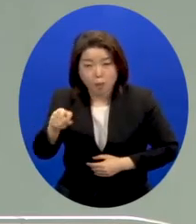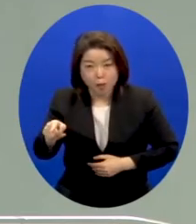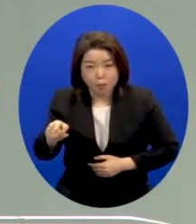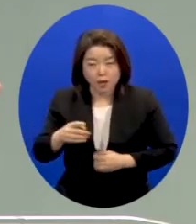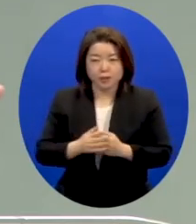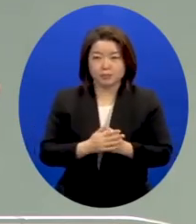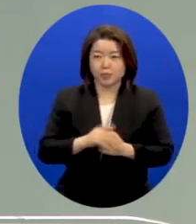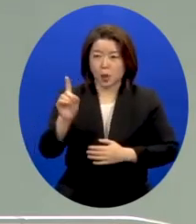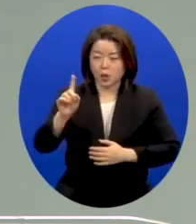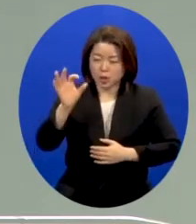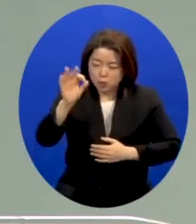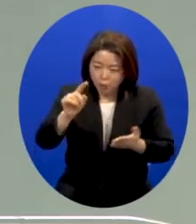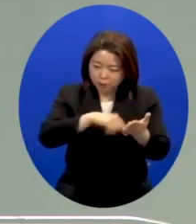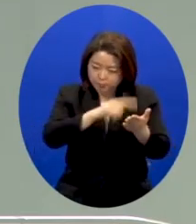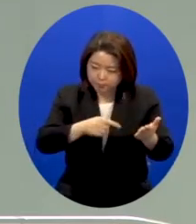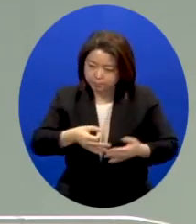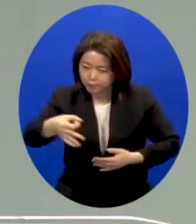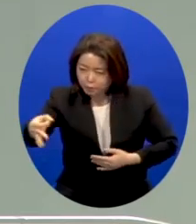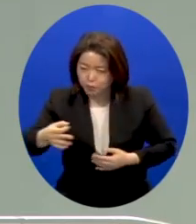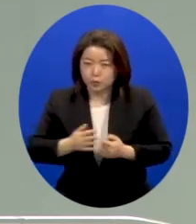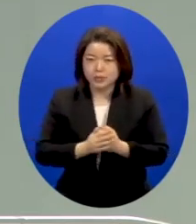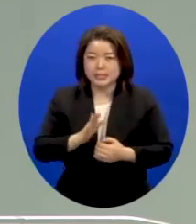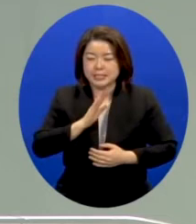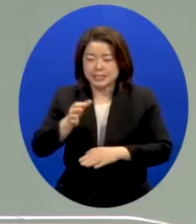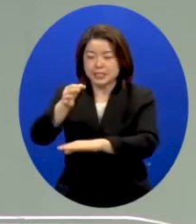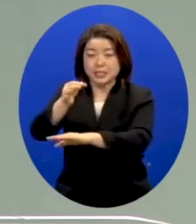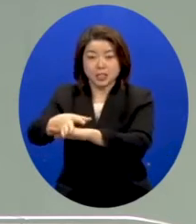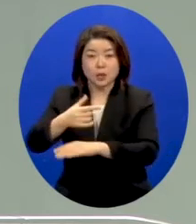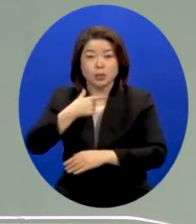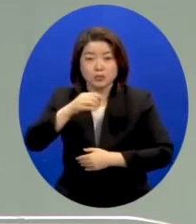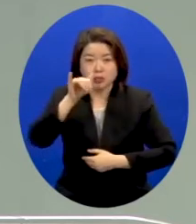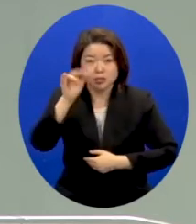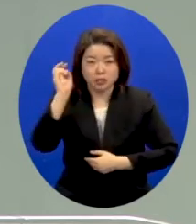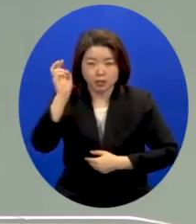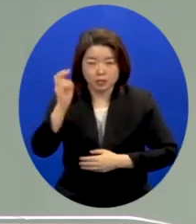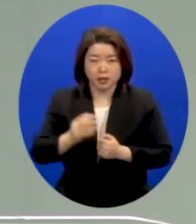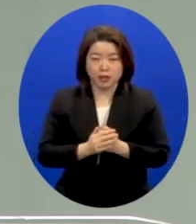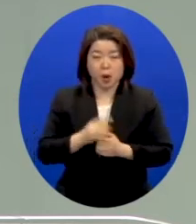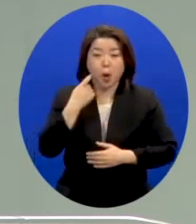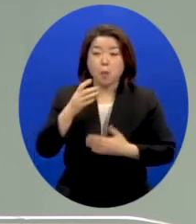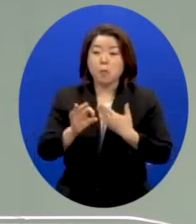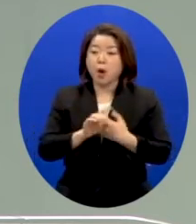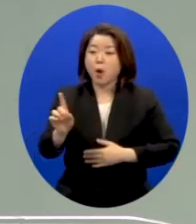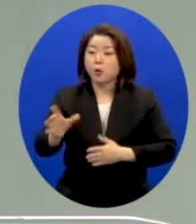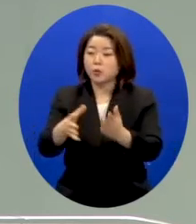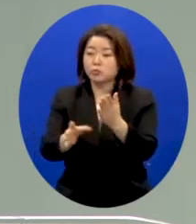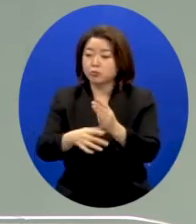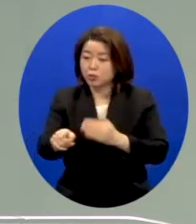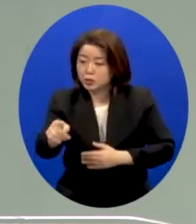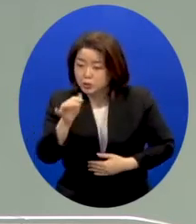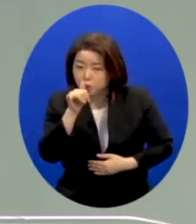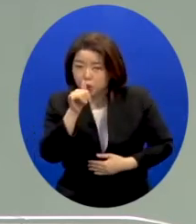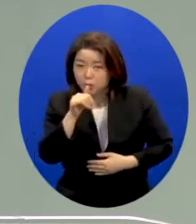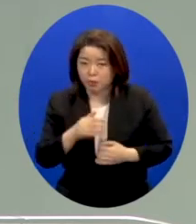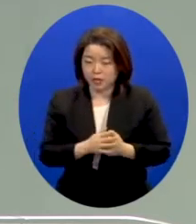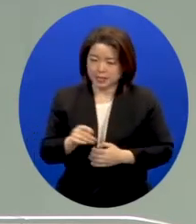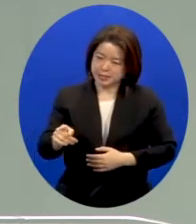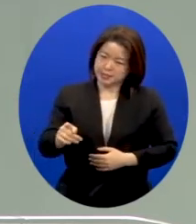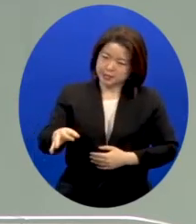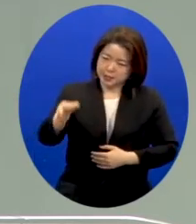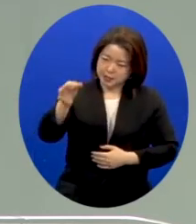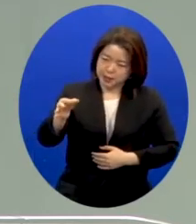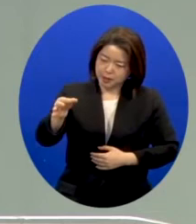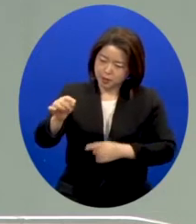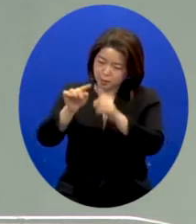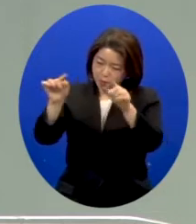어떤 대가를 지불하더라도 진짜 마음에 들며 사게 돼 있어요 만약에 어떤 물건이 있는데 이게 가격표를